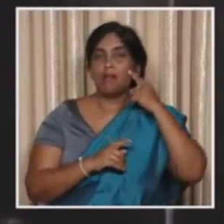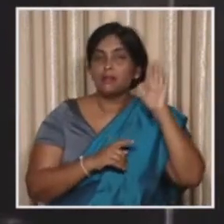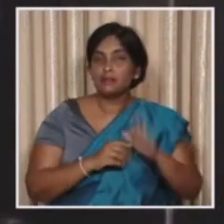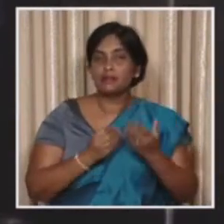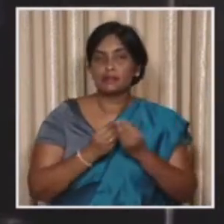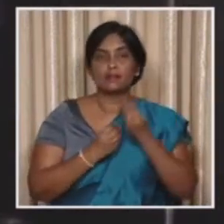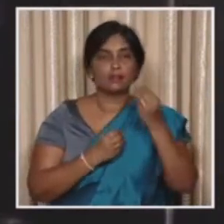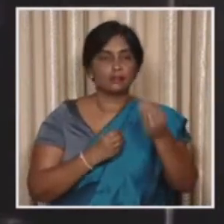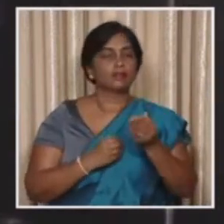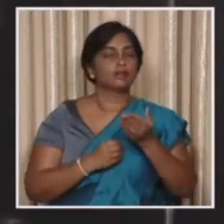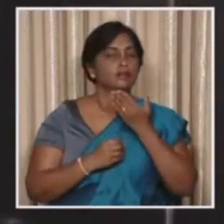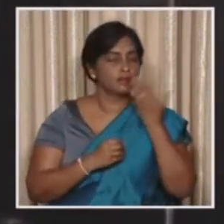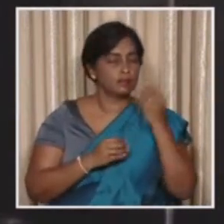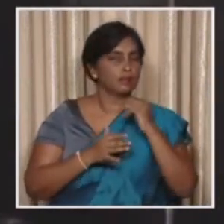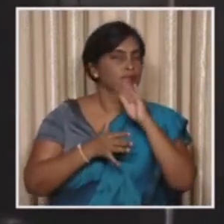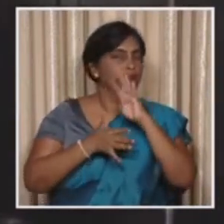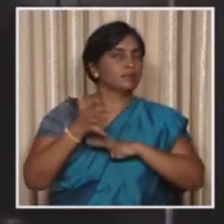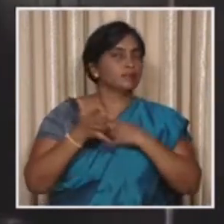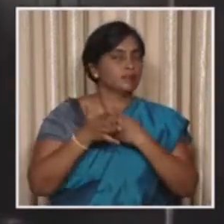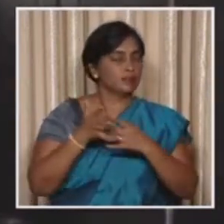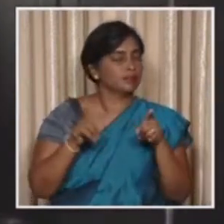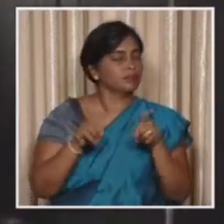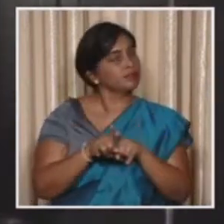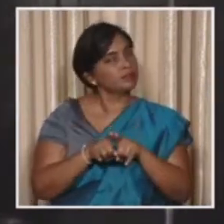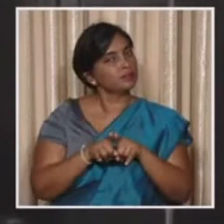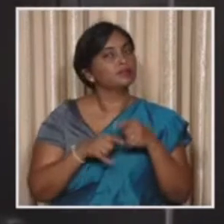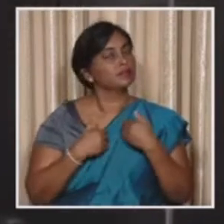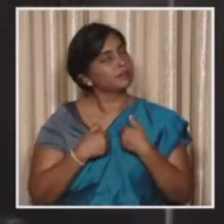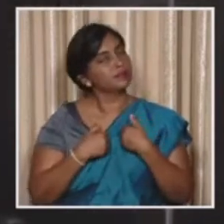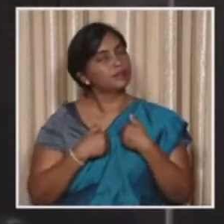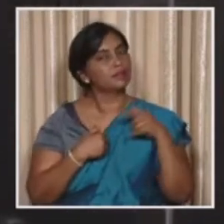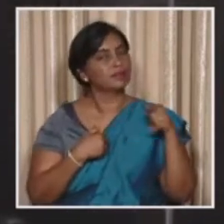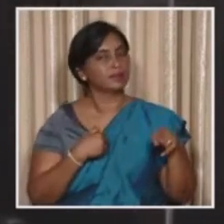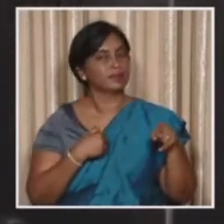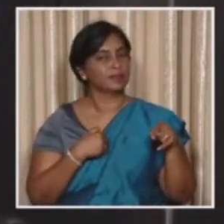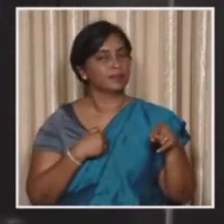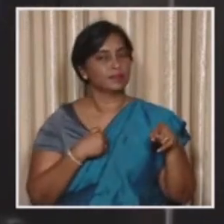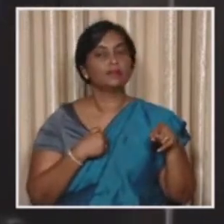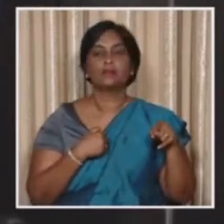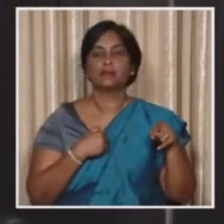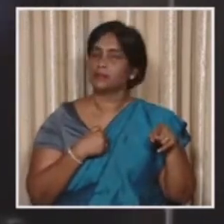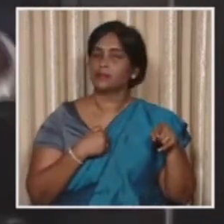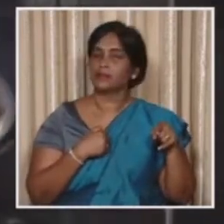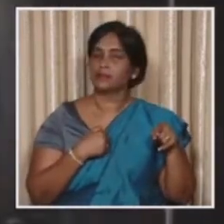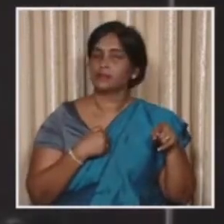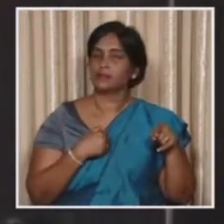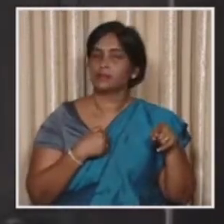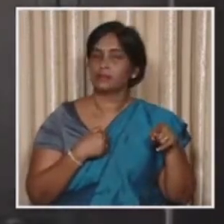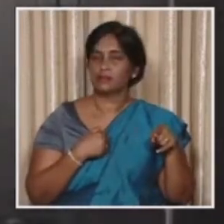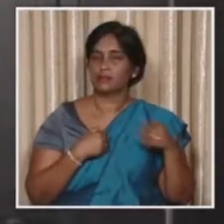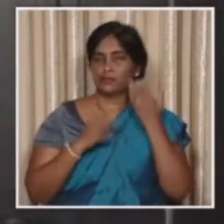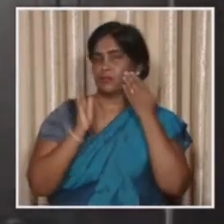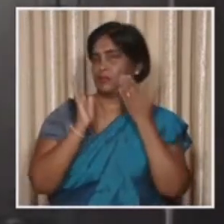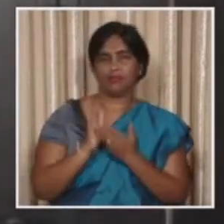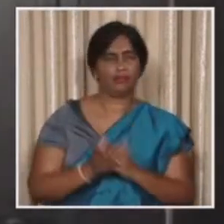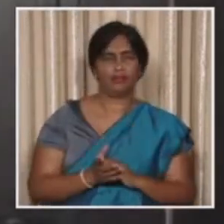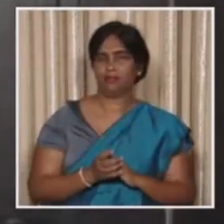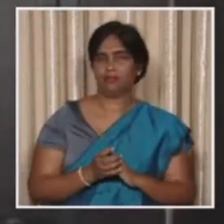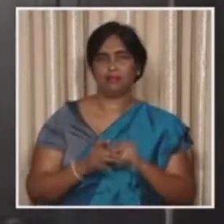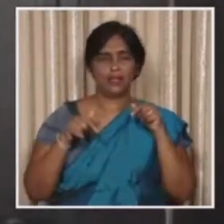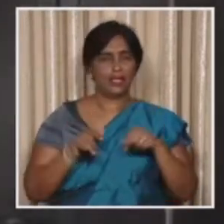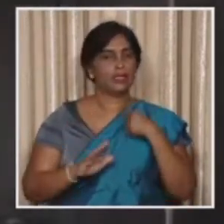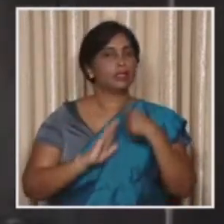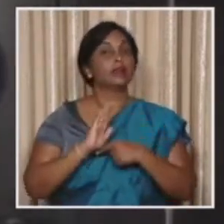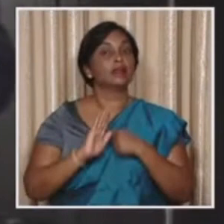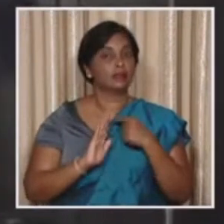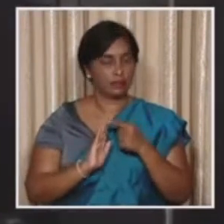ஒரு வரவு செலவு திட்டமாக இந்த வரவு செலவு திட்டமானது காணப்படுகின்றது. இன்று முழு நாட்டிலும் இருக்கின்ற மக்களினது